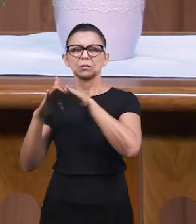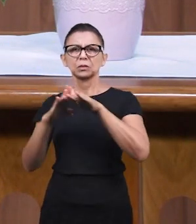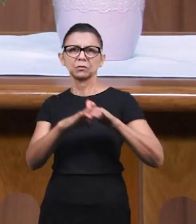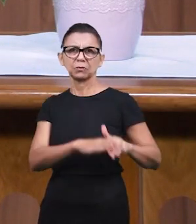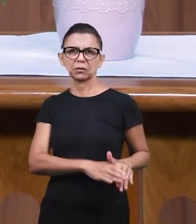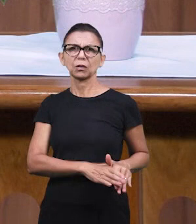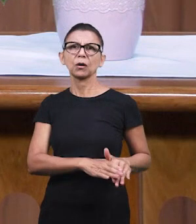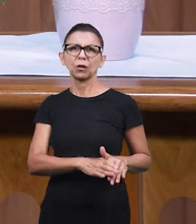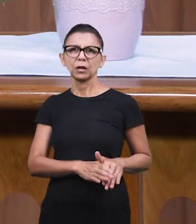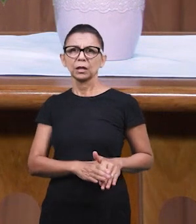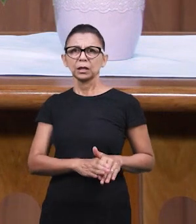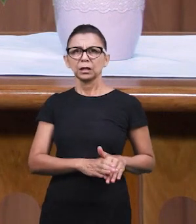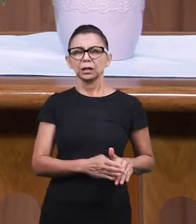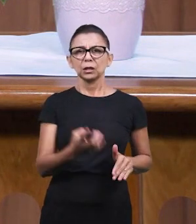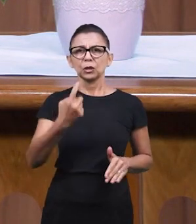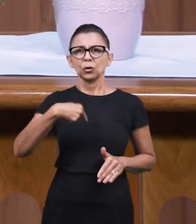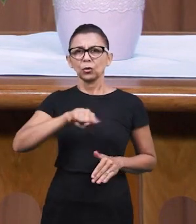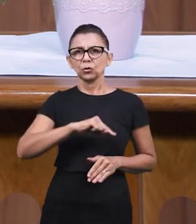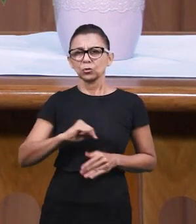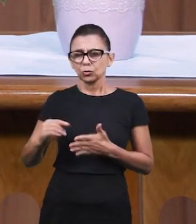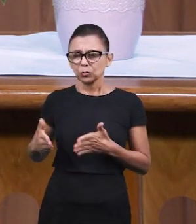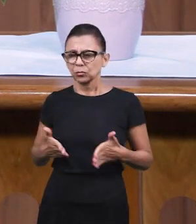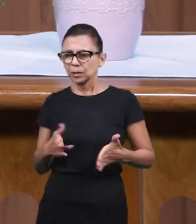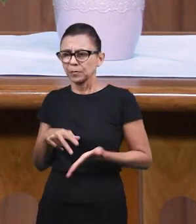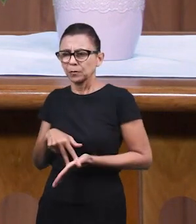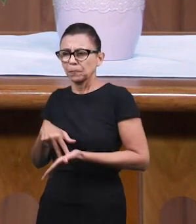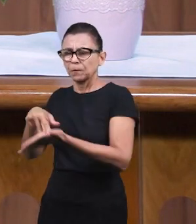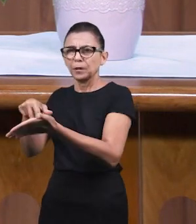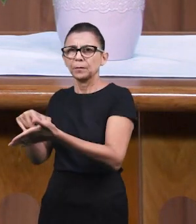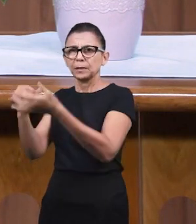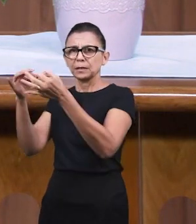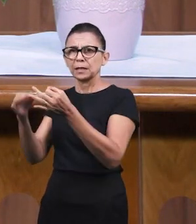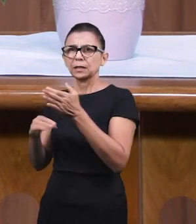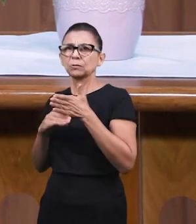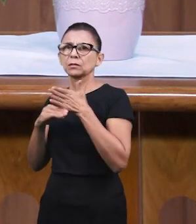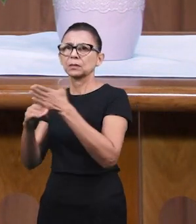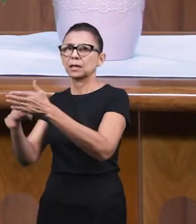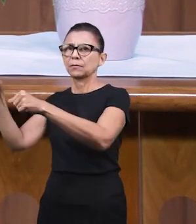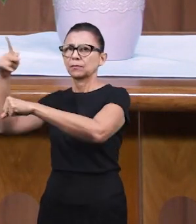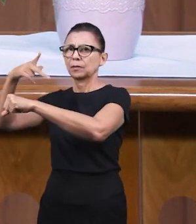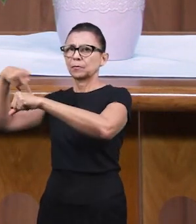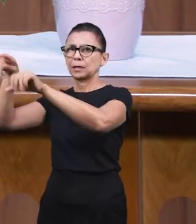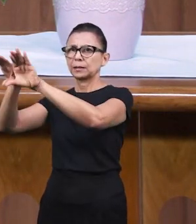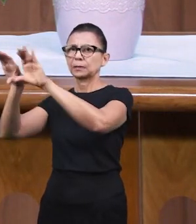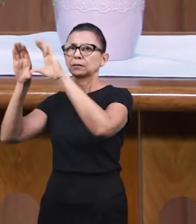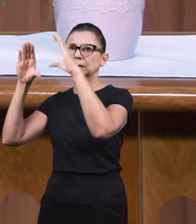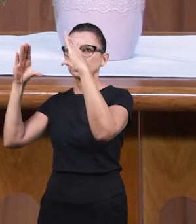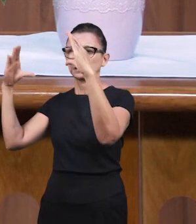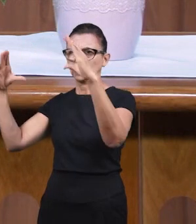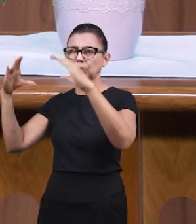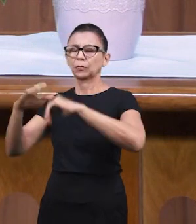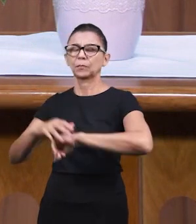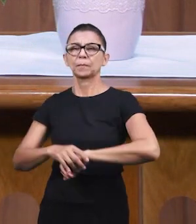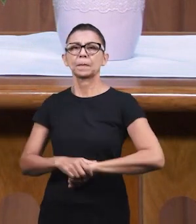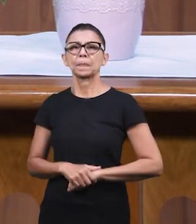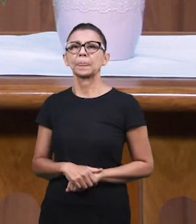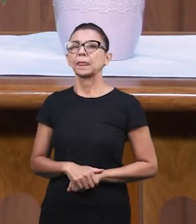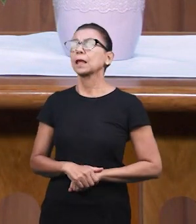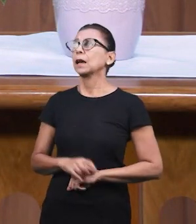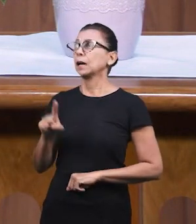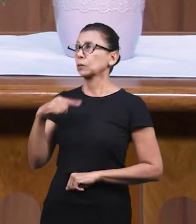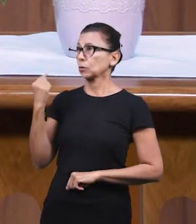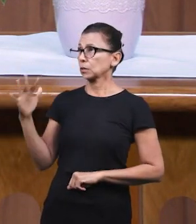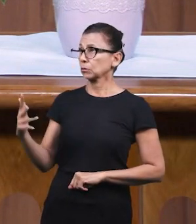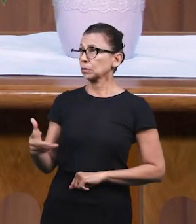нам свободу, избавление, поставил нас на путь прямой, который ведет нас в небесную отчизну.